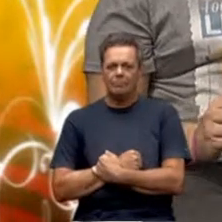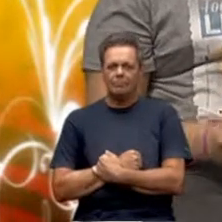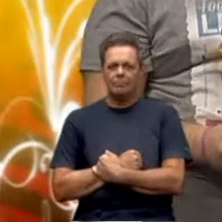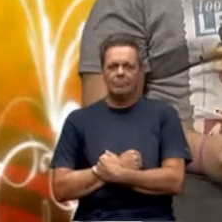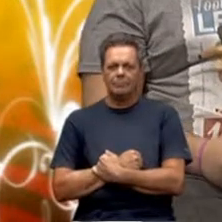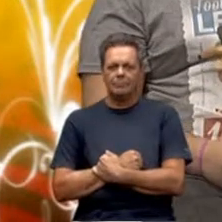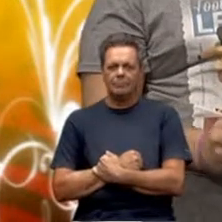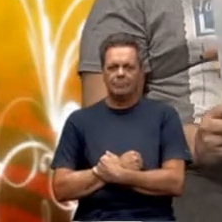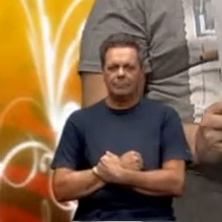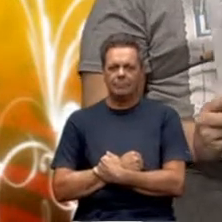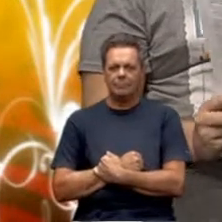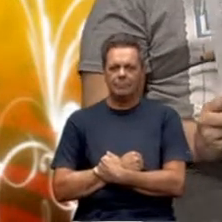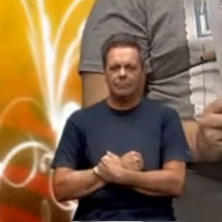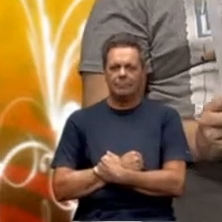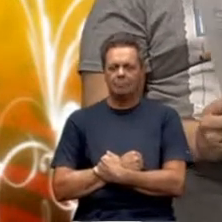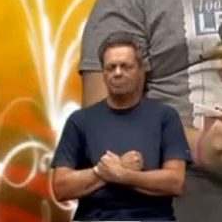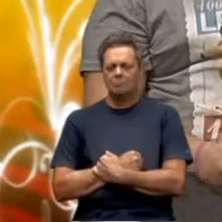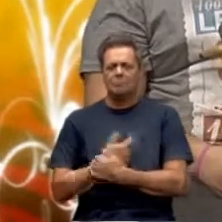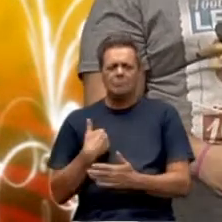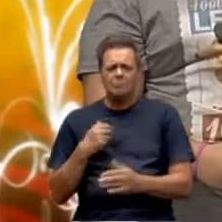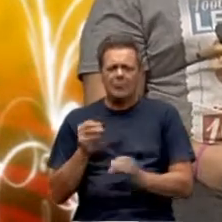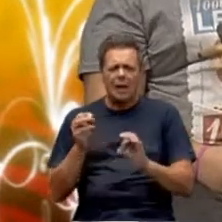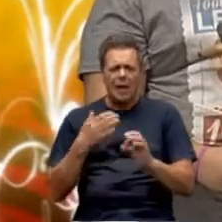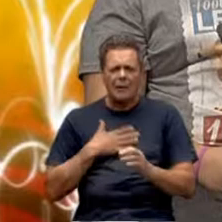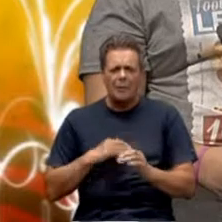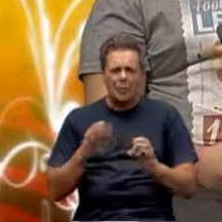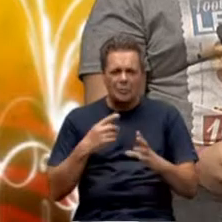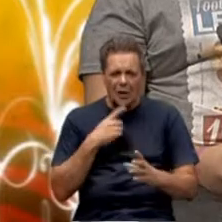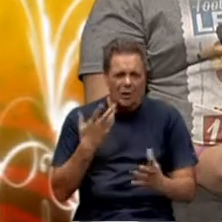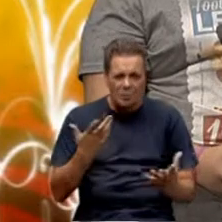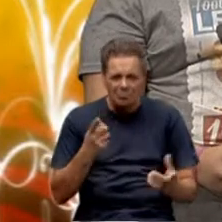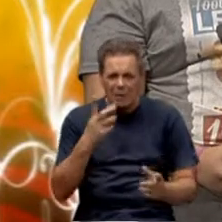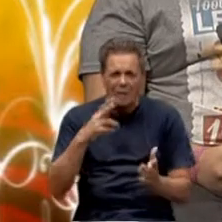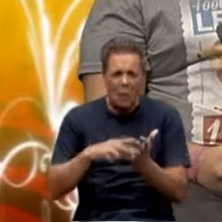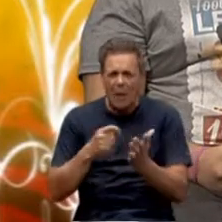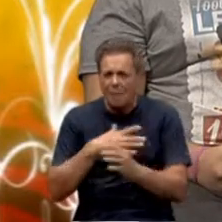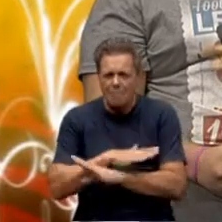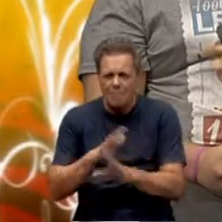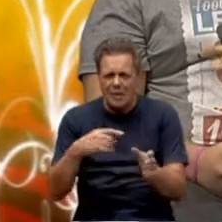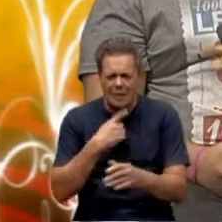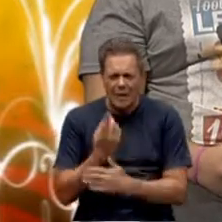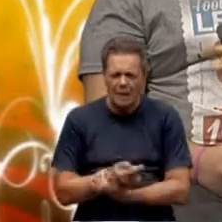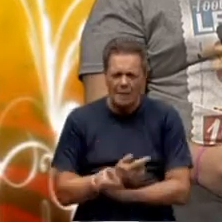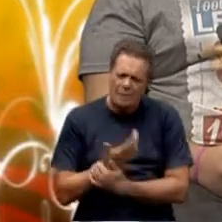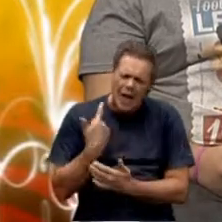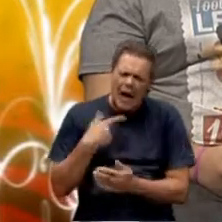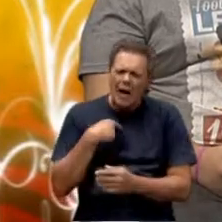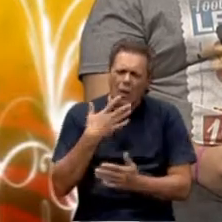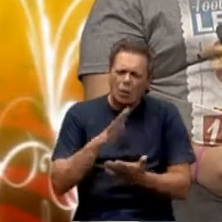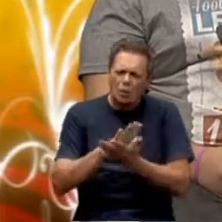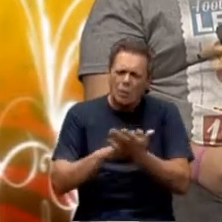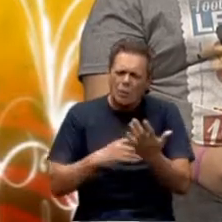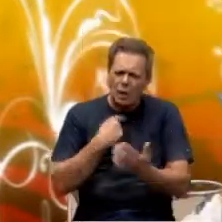toga. Nema potrebe, im ona je sve rekla. Dobro. Ali ono što smo dotaknuli odmah na